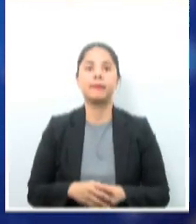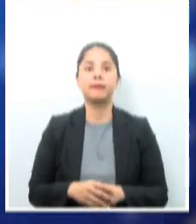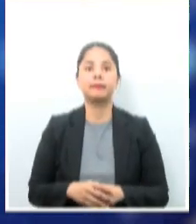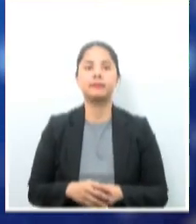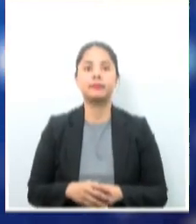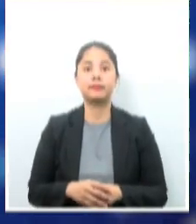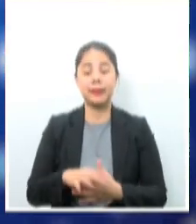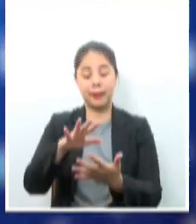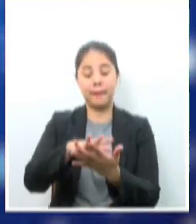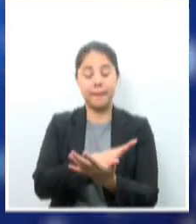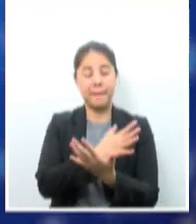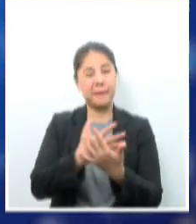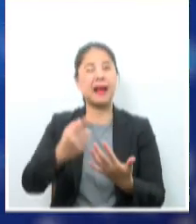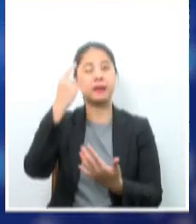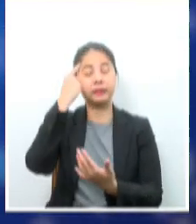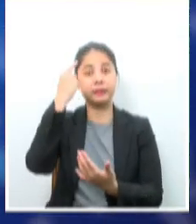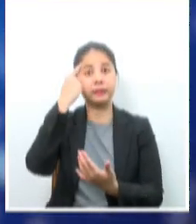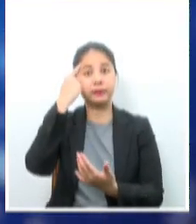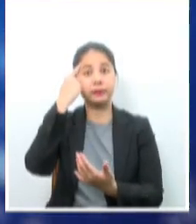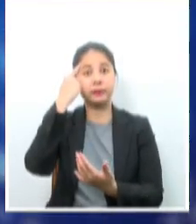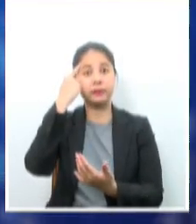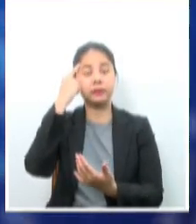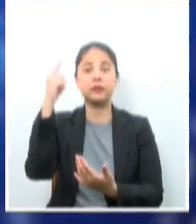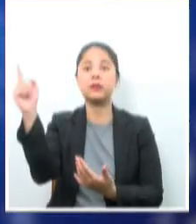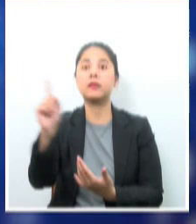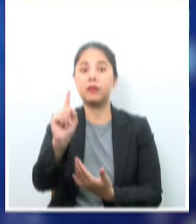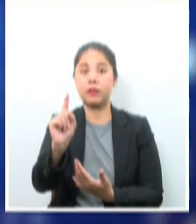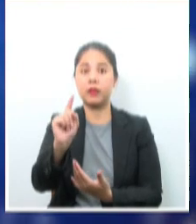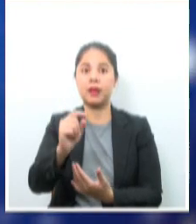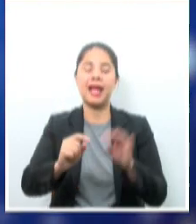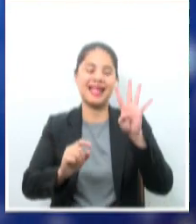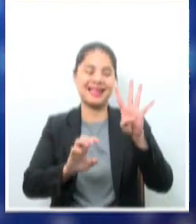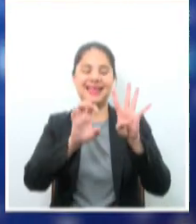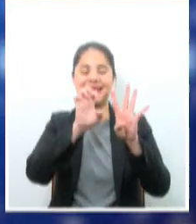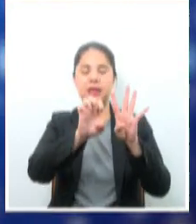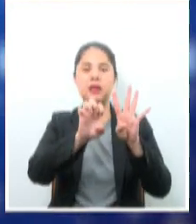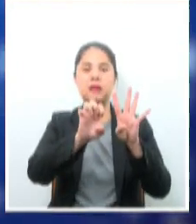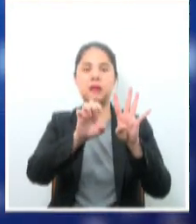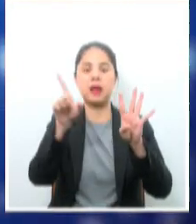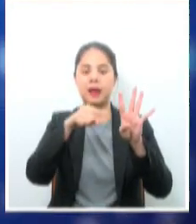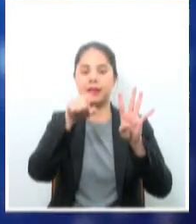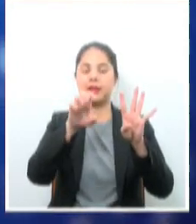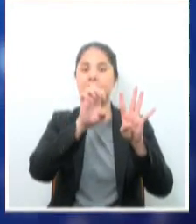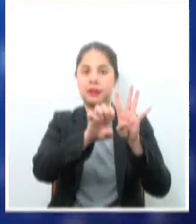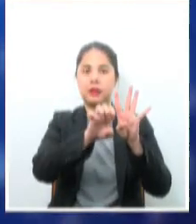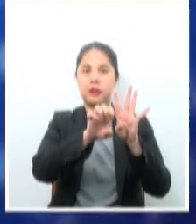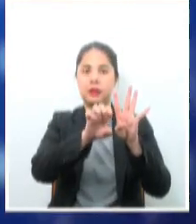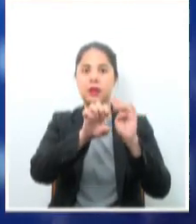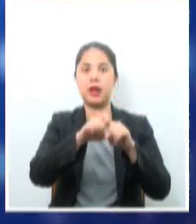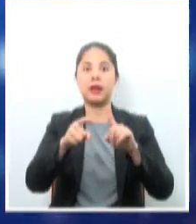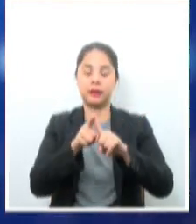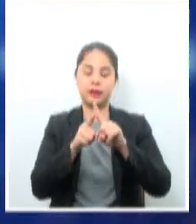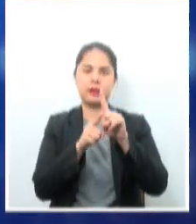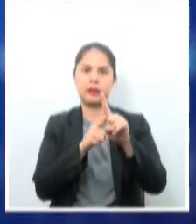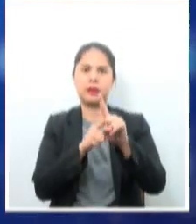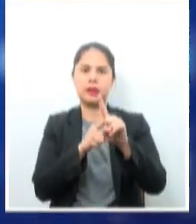ในส่วนของแนวคิดของ V-Space ค่ะ V-Space เราจะมีแนวคิดที่เรียกว่า 4E ค่ะE ที่1ค่ะจะเป็นตัว Evaluate หรือ